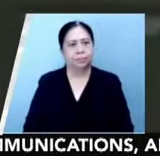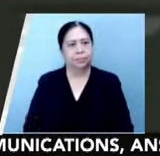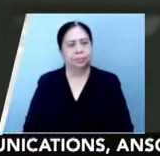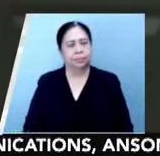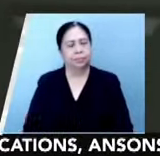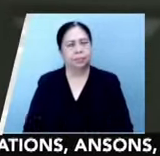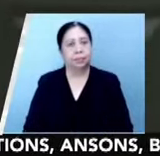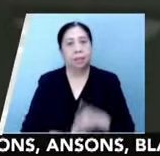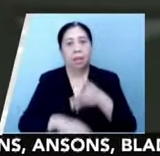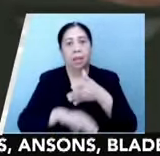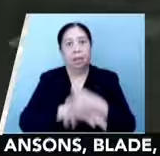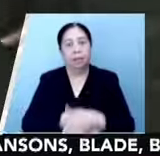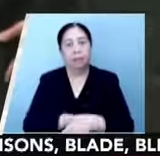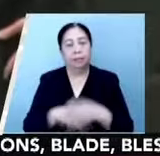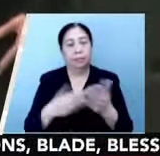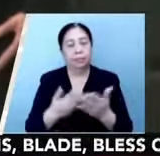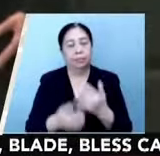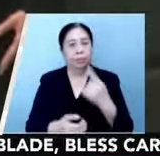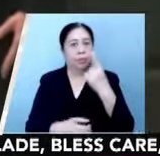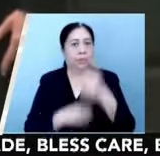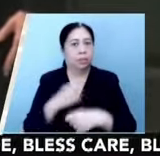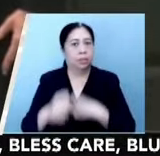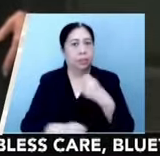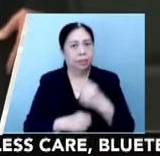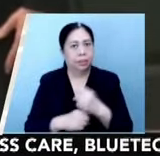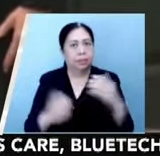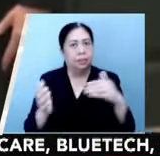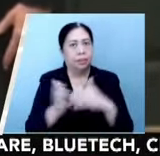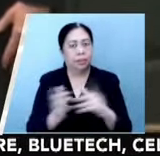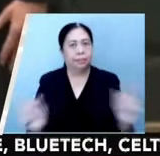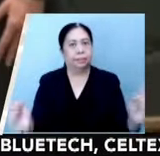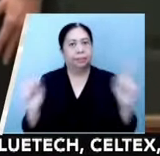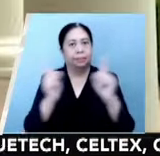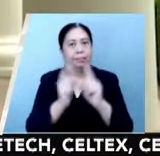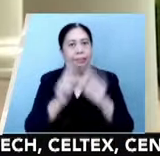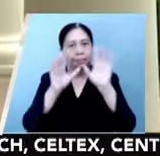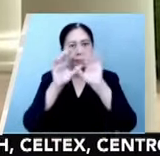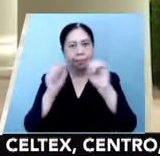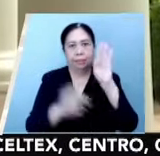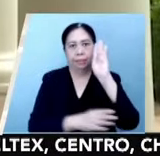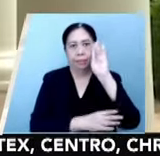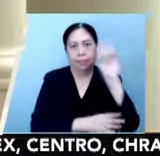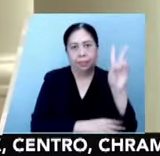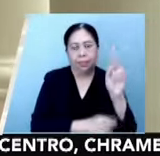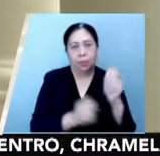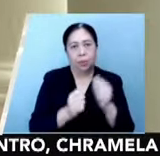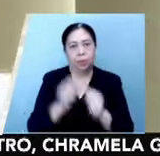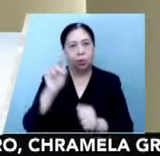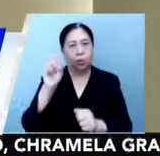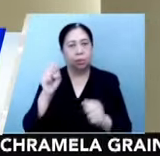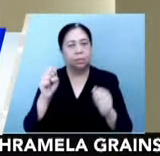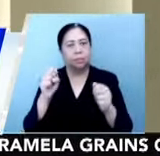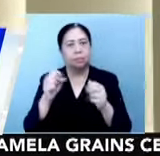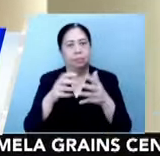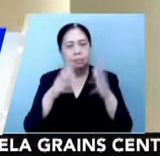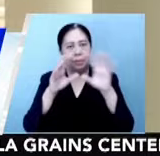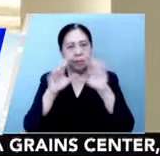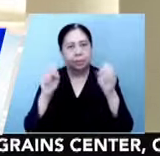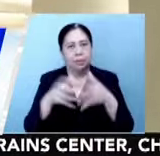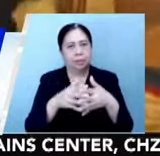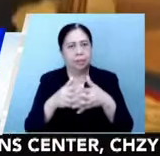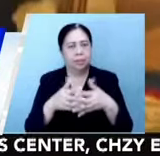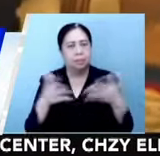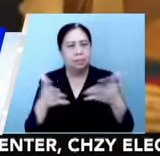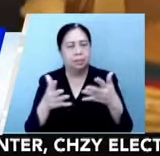Matapos lang ang halos isang taon, muling makikipagkita si Pangulong Bongbong Marcos kay US President Joe Biden sa Washington, D.C. sa